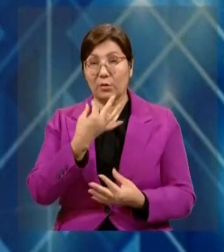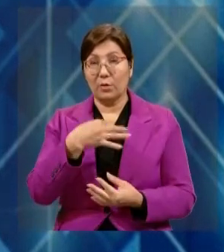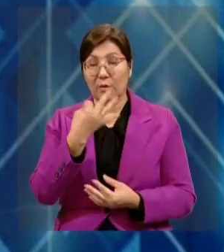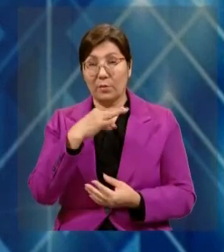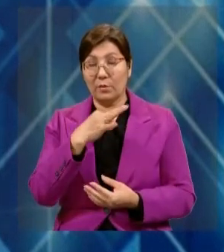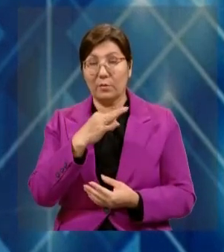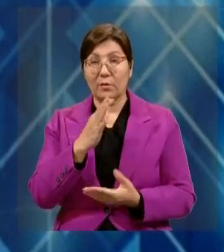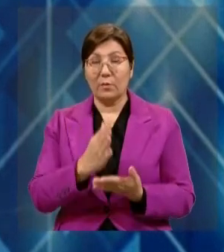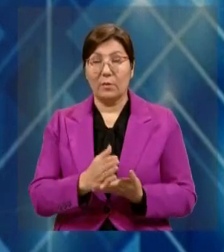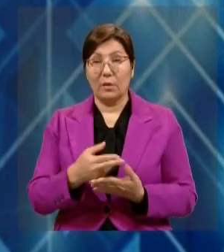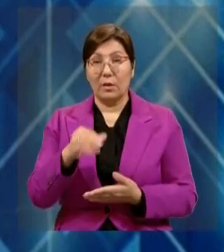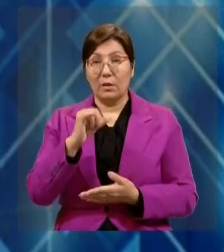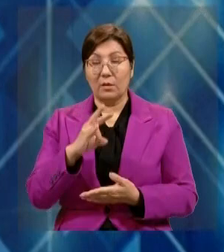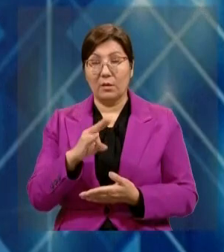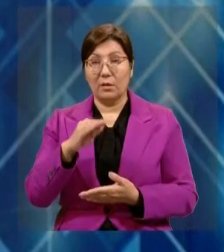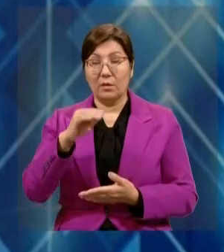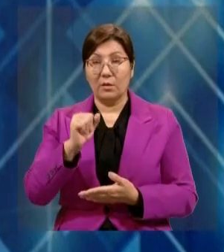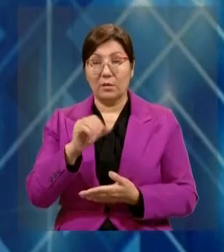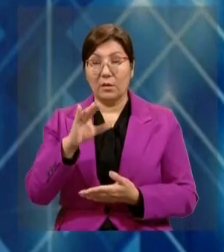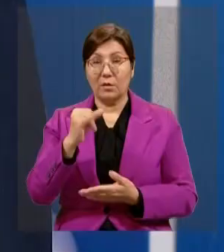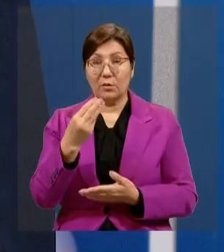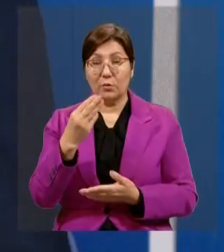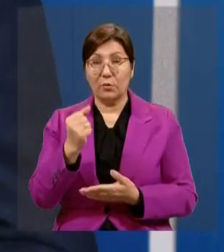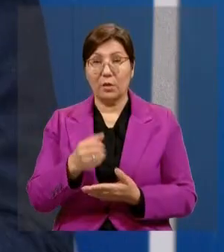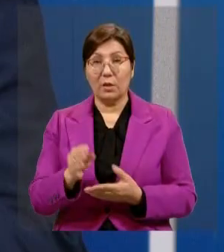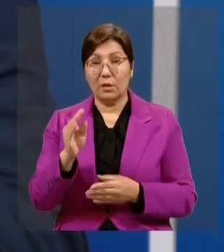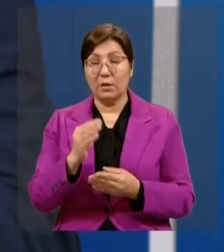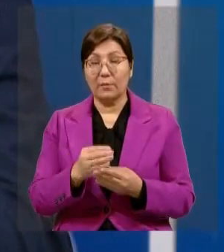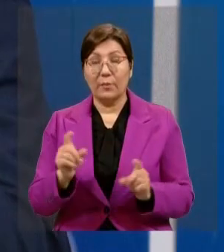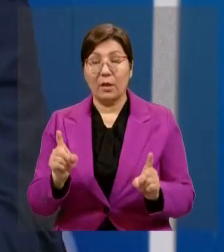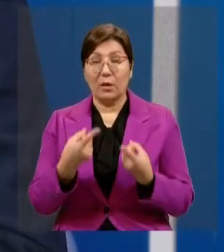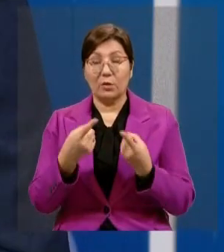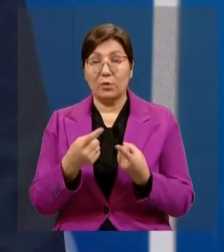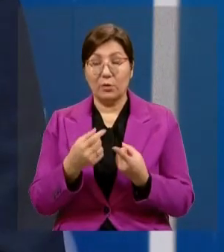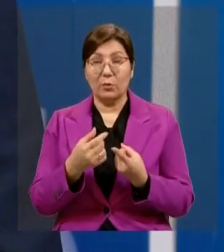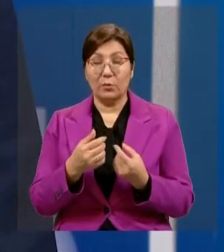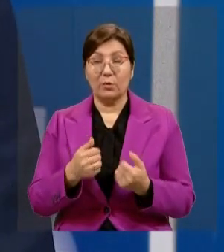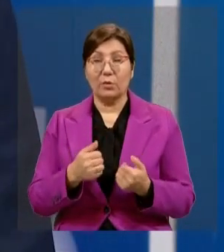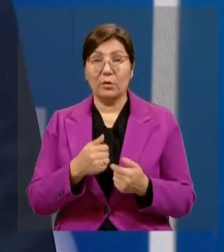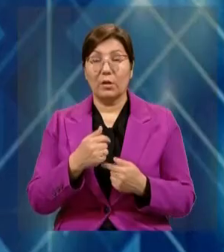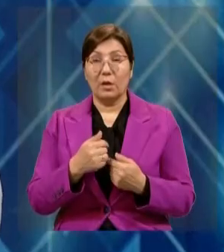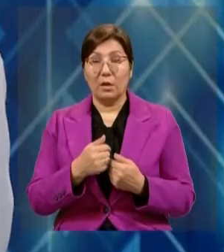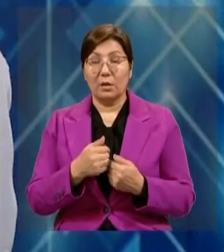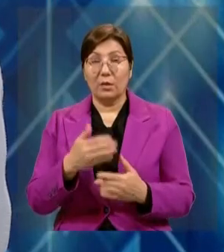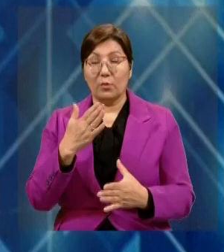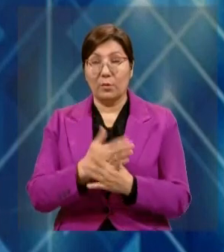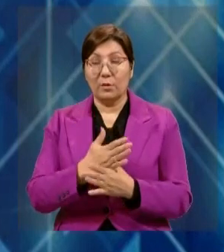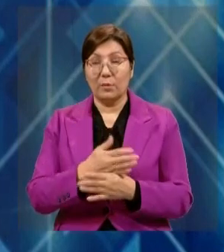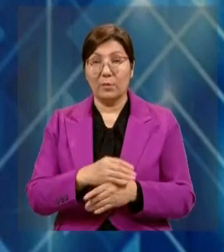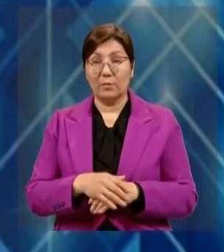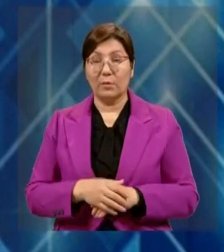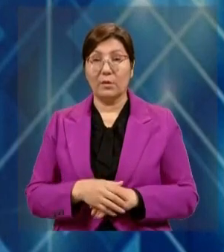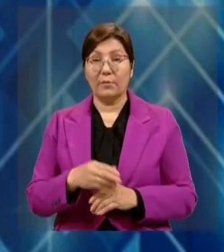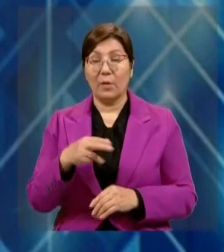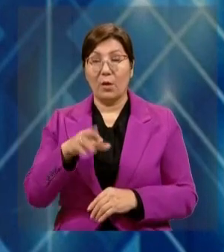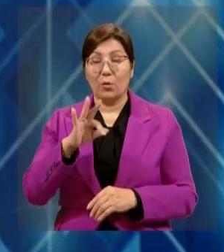дін жасушаларының түзілуін ынталандырады. Донор болған адамның әрмен қарайғы өмірі қалай болады? Денсаулығына қандай да бір